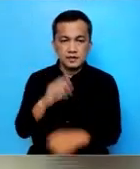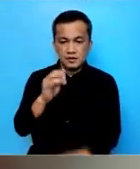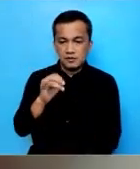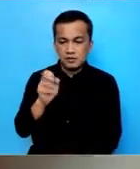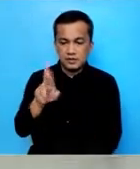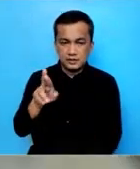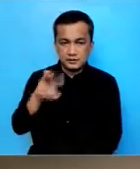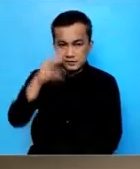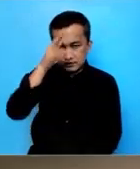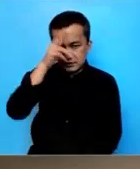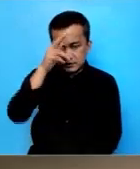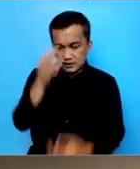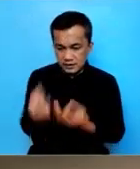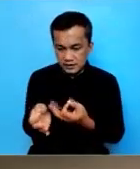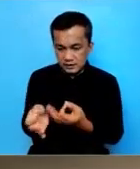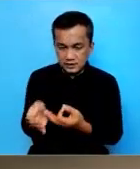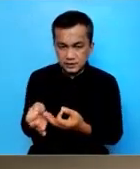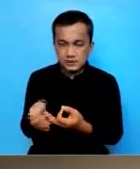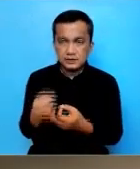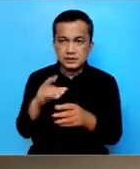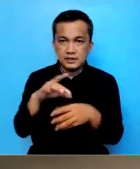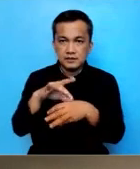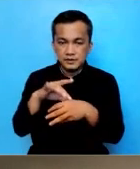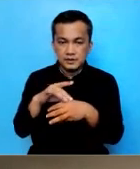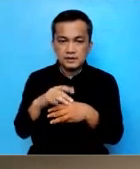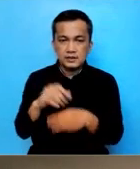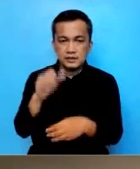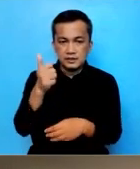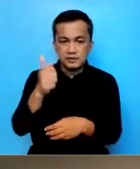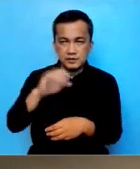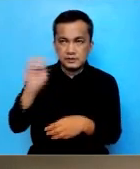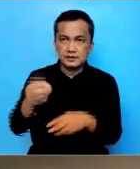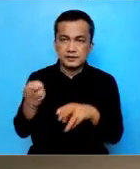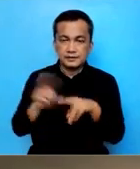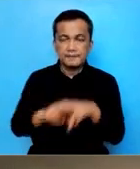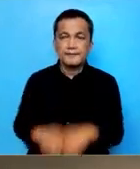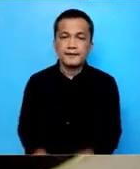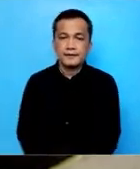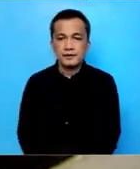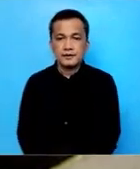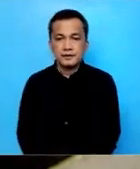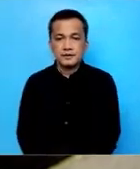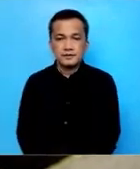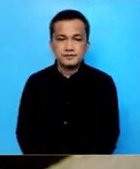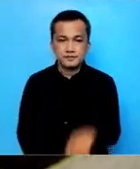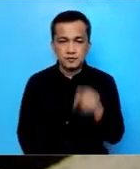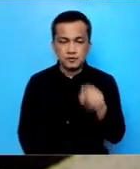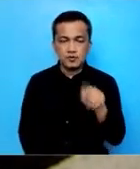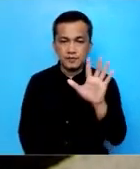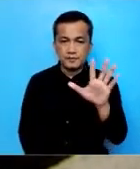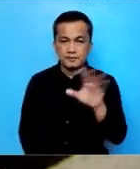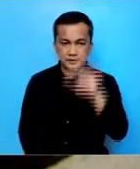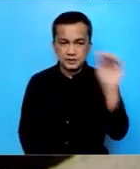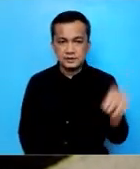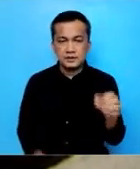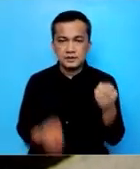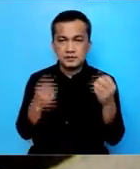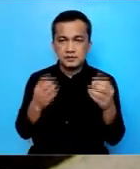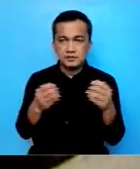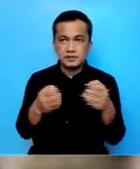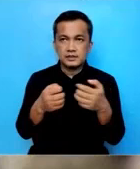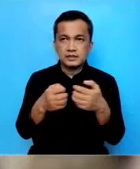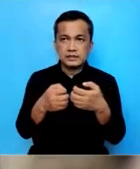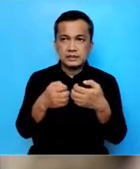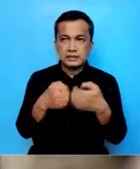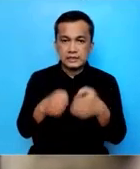yung nire-raise para sa karne, higit 10% din ang itinaas. Habang 0.5% na mas marami ang layer chickens